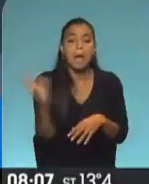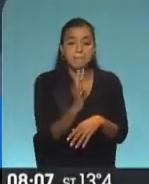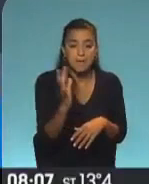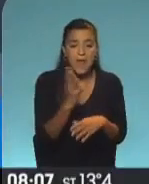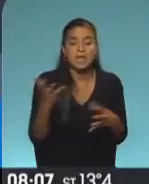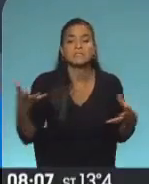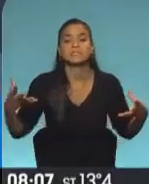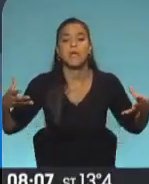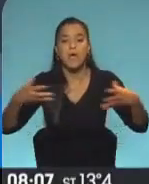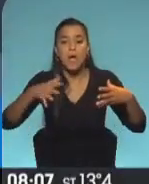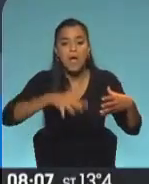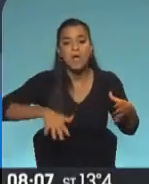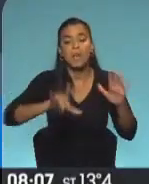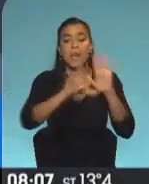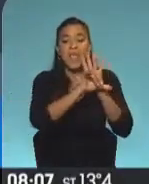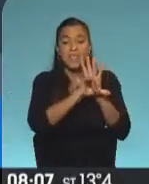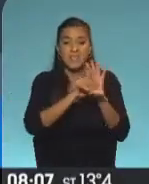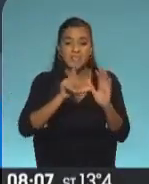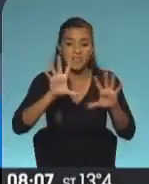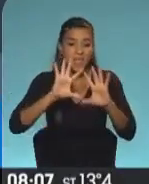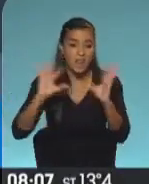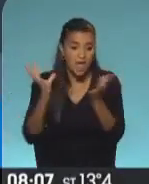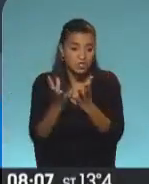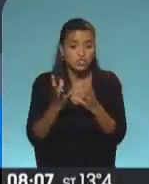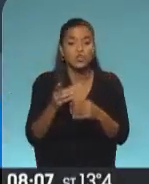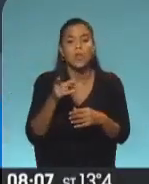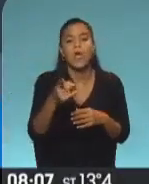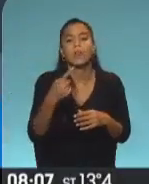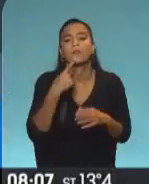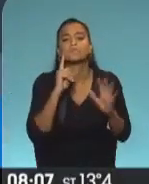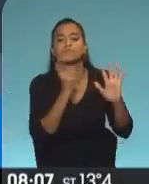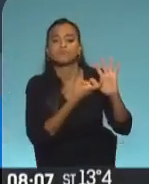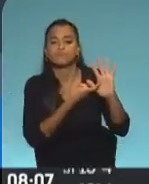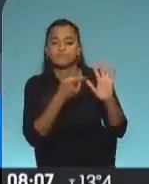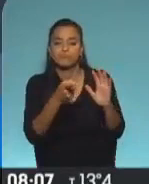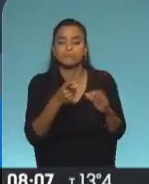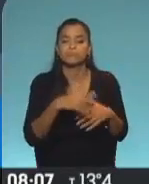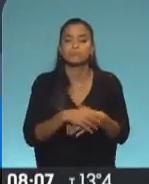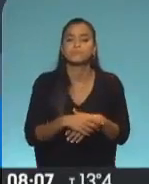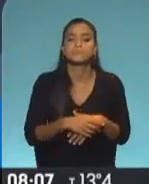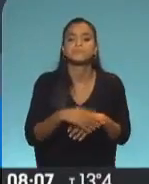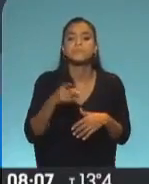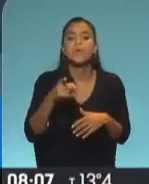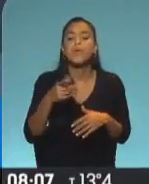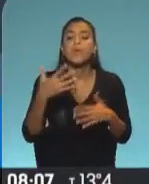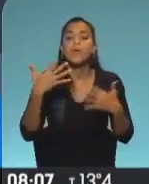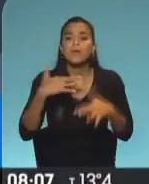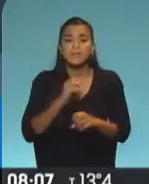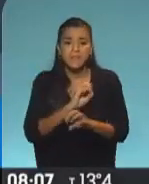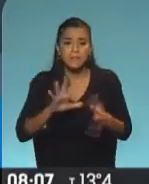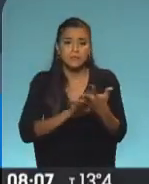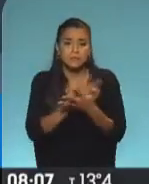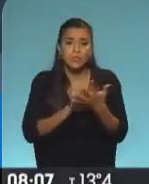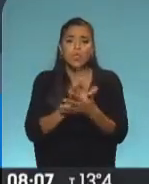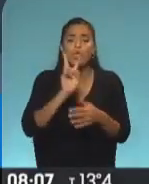by Israel of parts of the West Bank would constitute a most serious violation of international law, deal a devastating blow to the